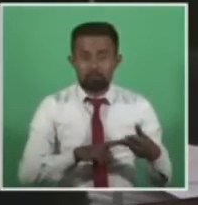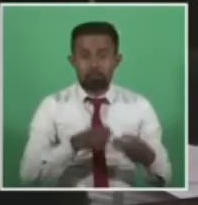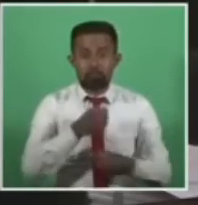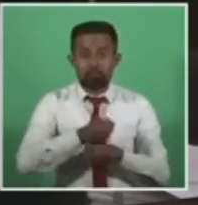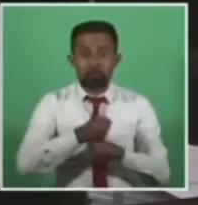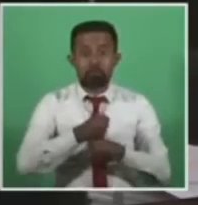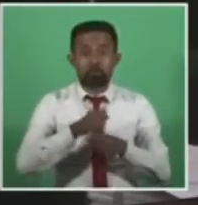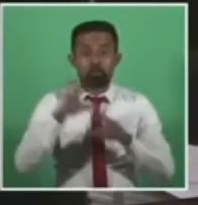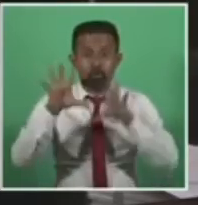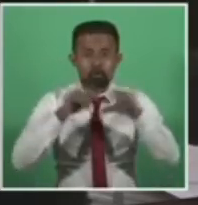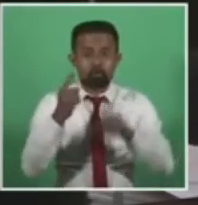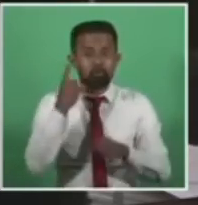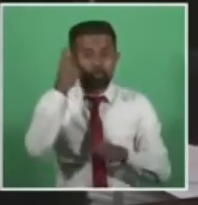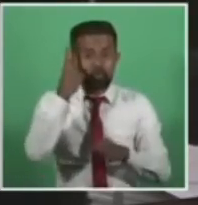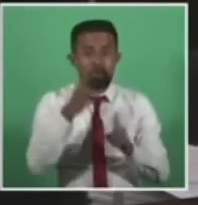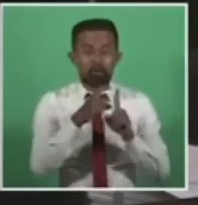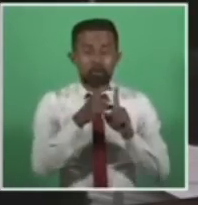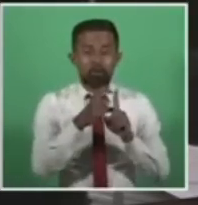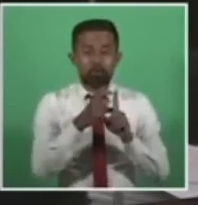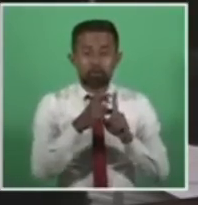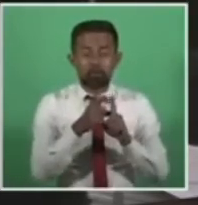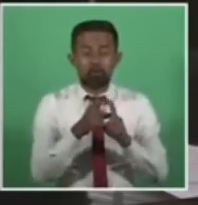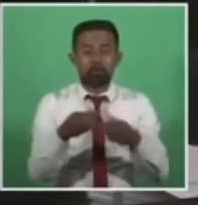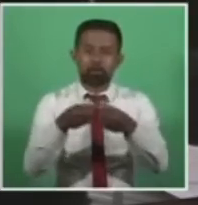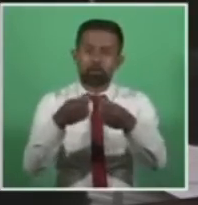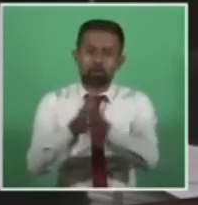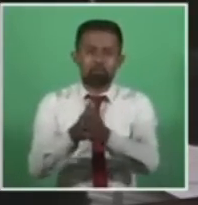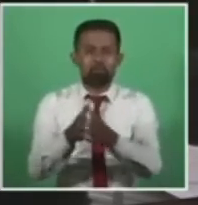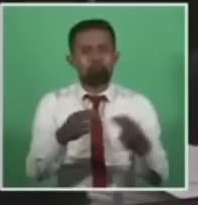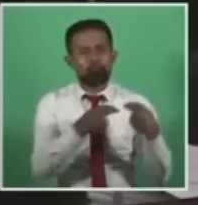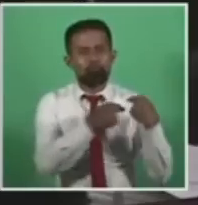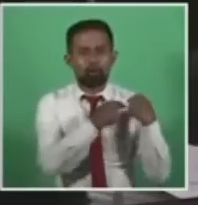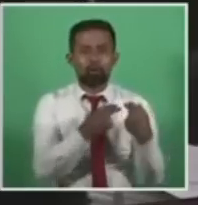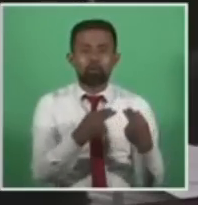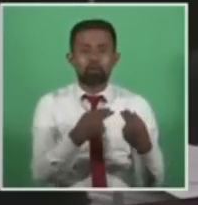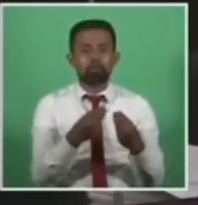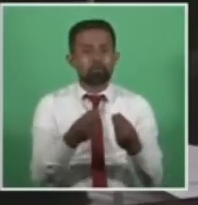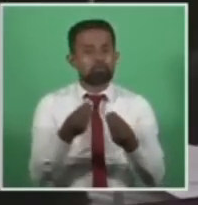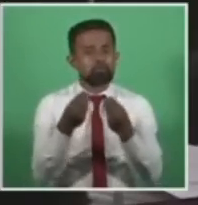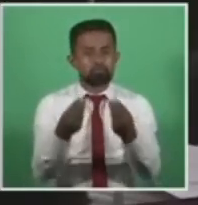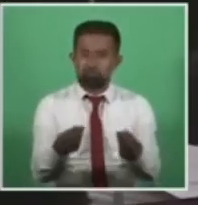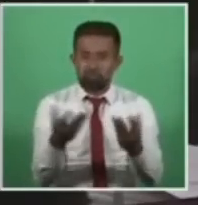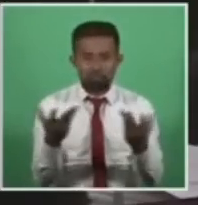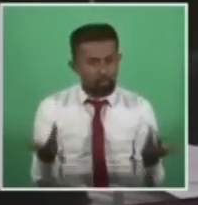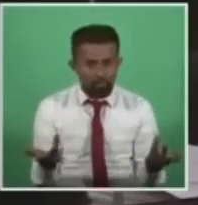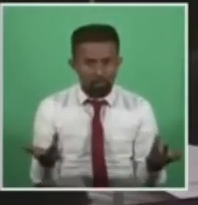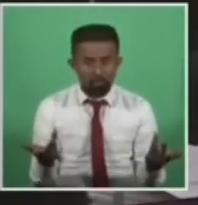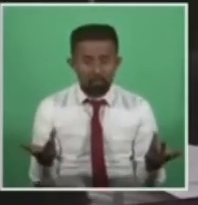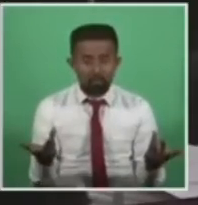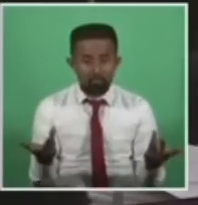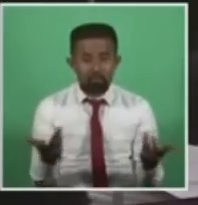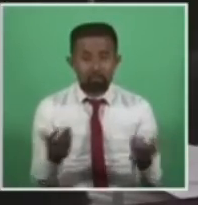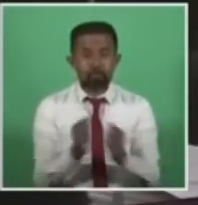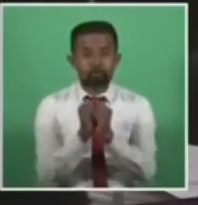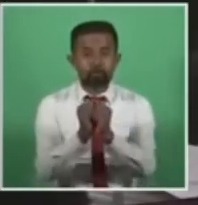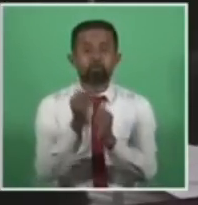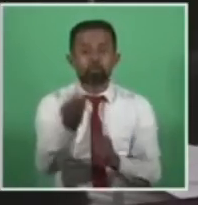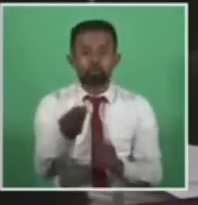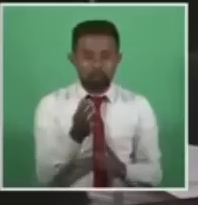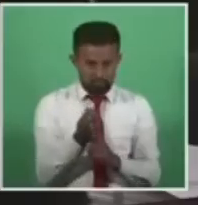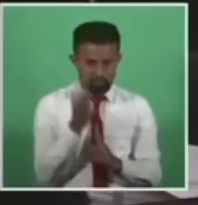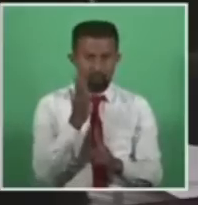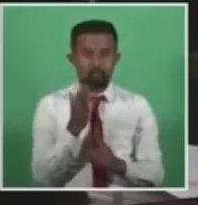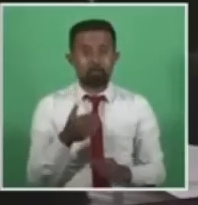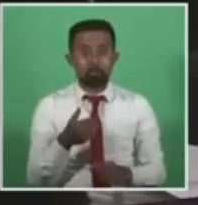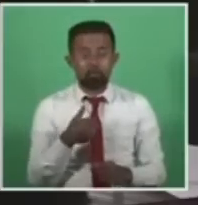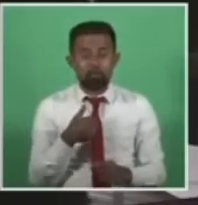ඔත්තු සේවා අධ්‍යක්ෂක ඒගොල්ලන්ගේ වගකීම සහ යුතුකම ඉෂ්ට නොකළ නිසා ඒ පත්වීම් දුන්නේ ජනාධිපති